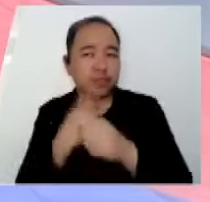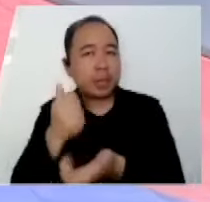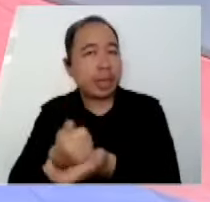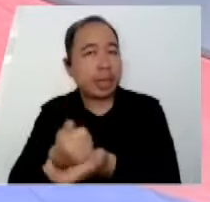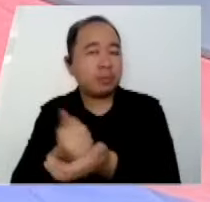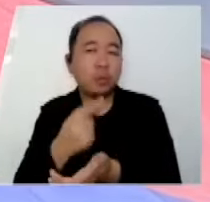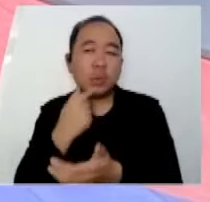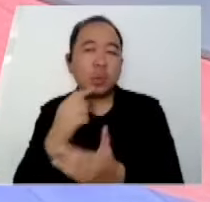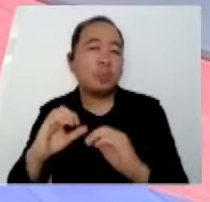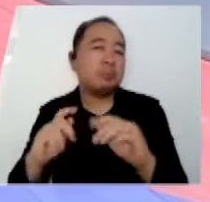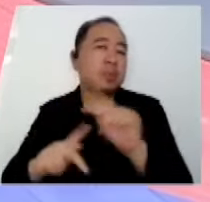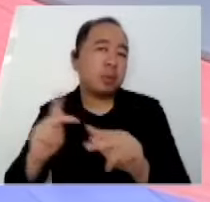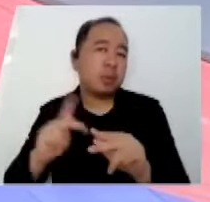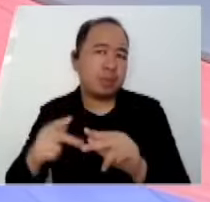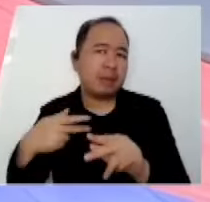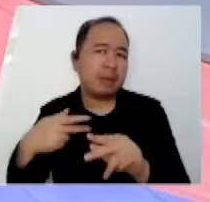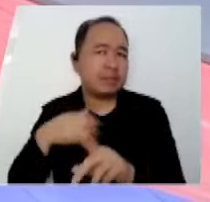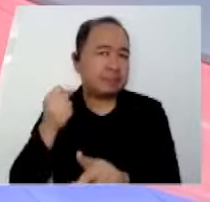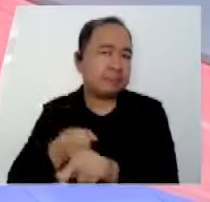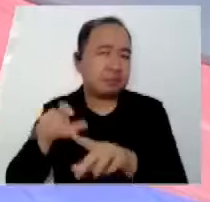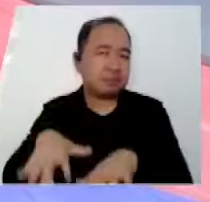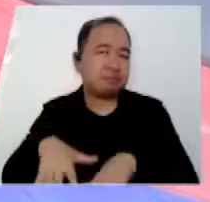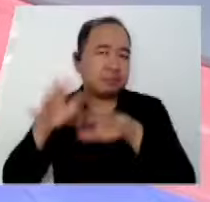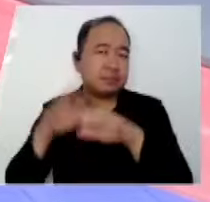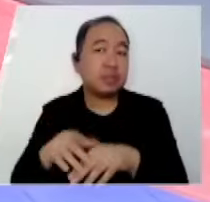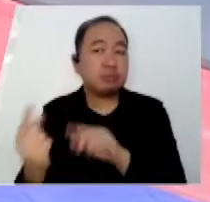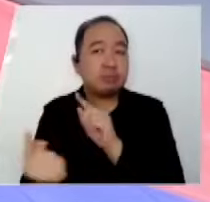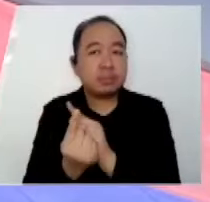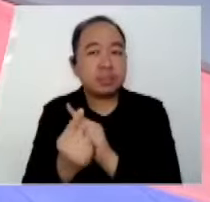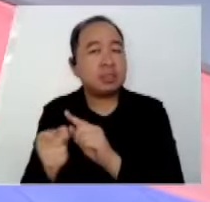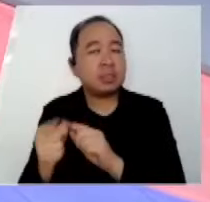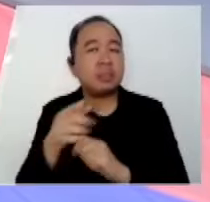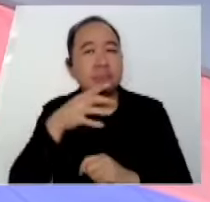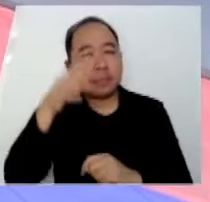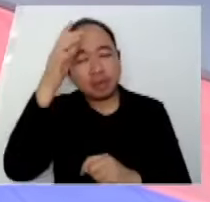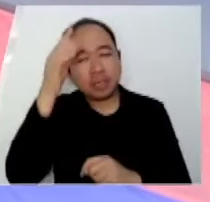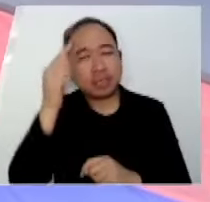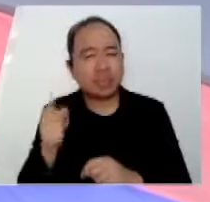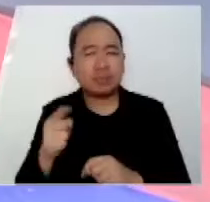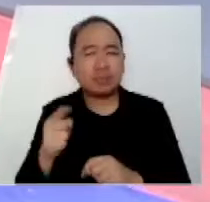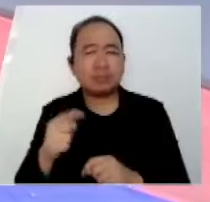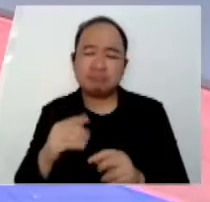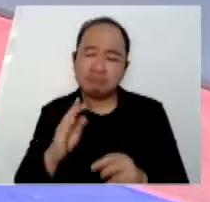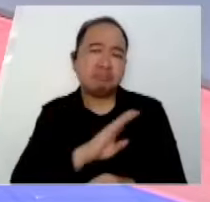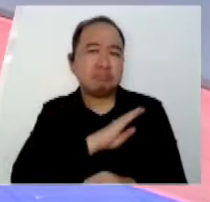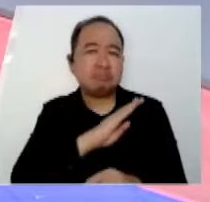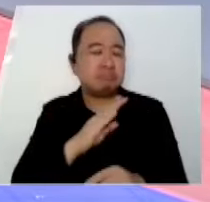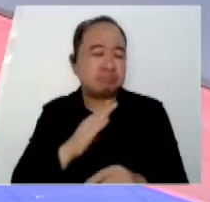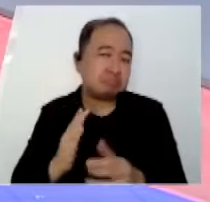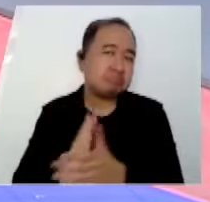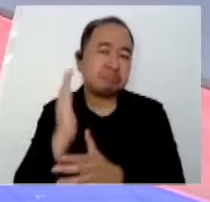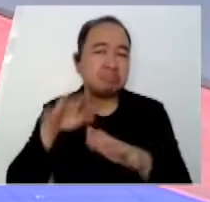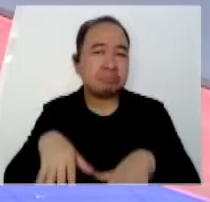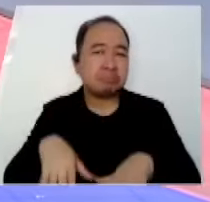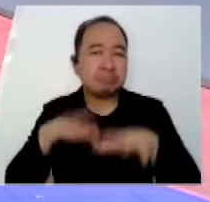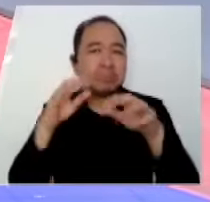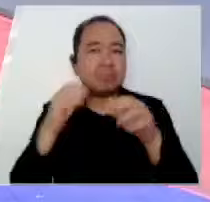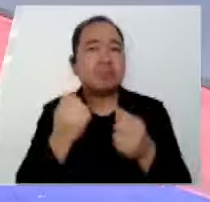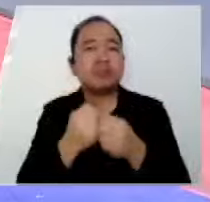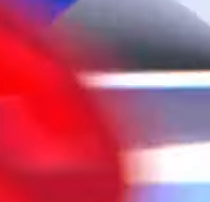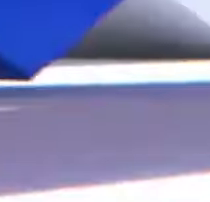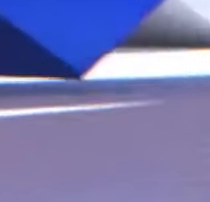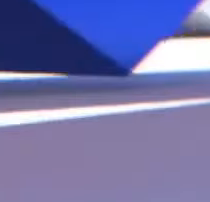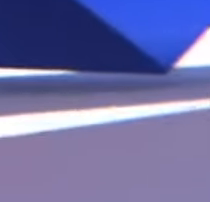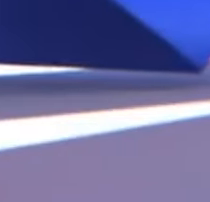ng pagbaha. Doon nakilala namin ang mga magulang na walang takot na hinarap ang baha. Mailigtas lang ang mga anak at